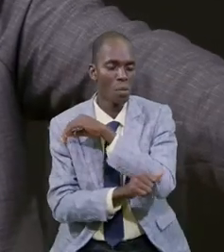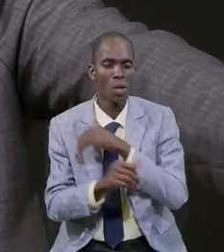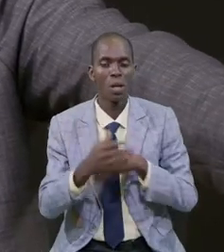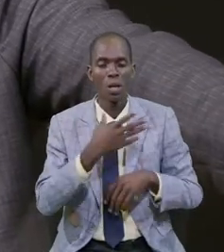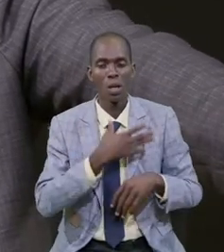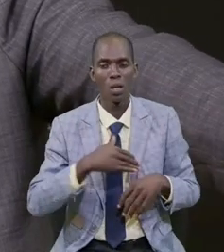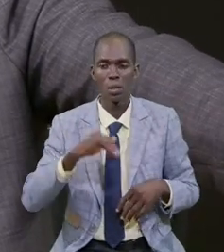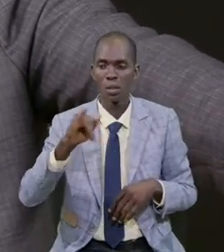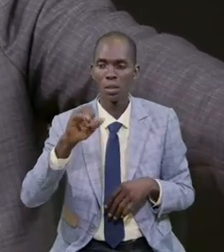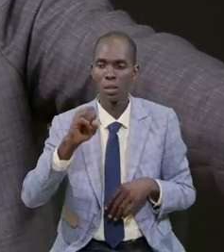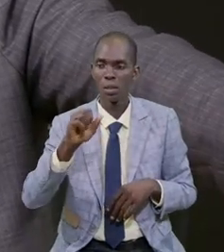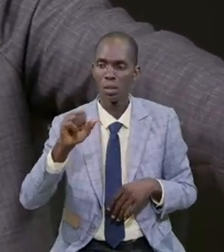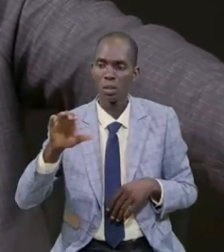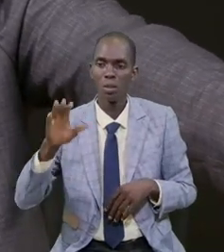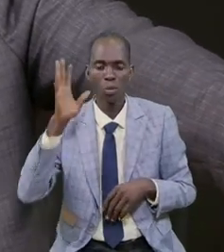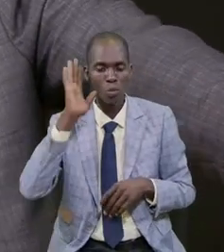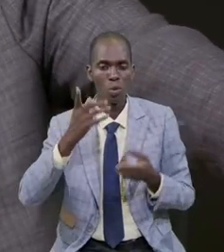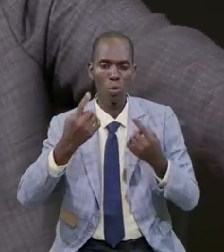petit